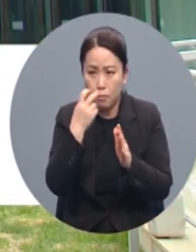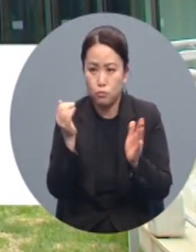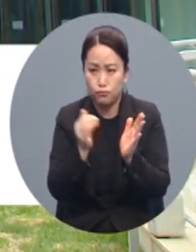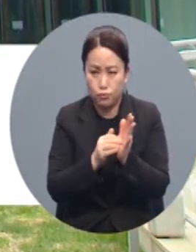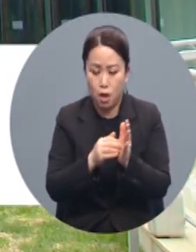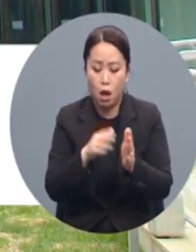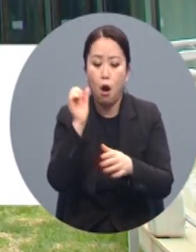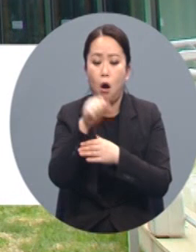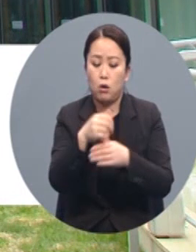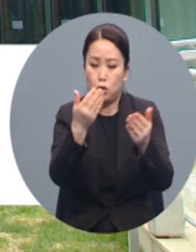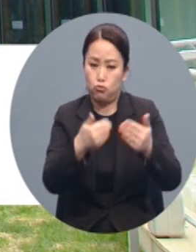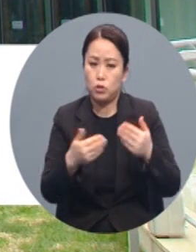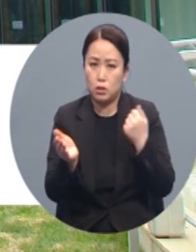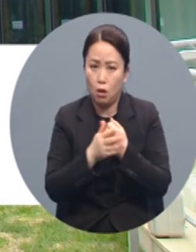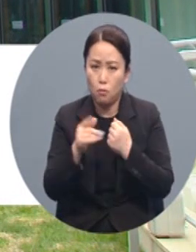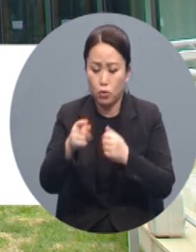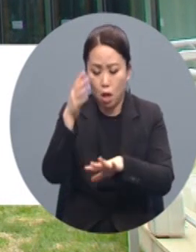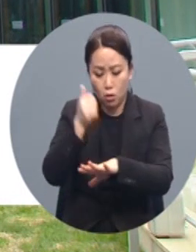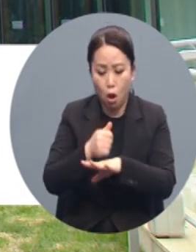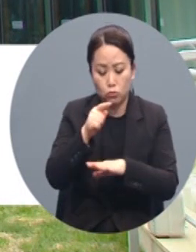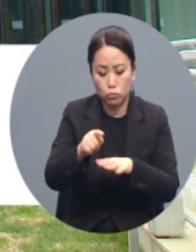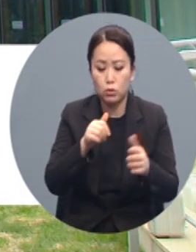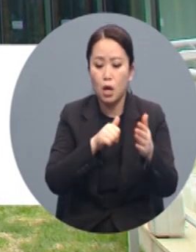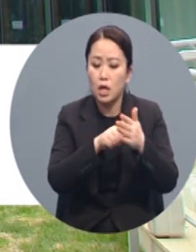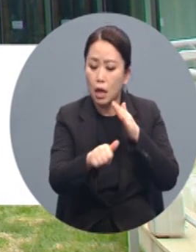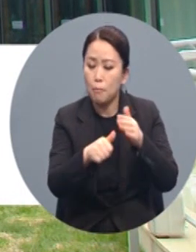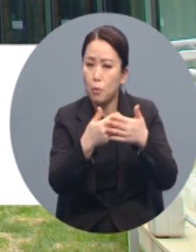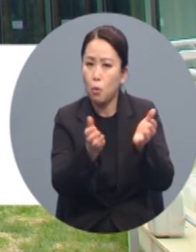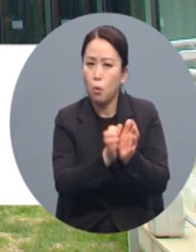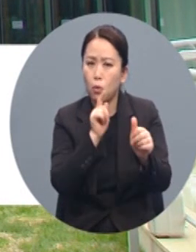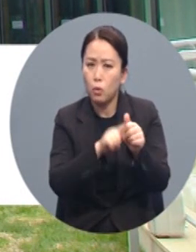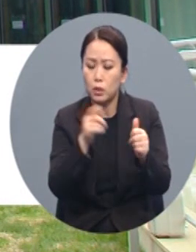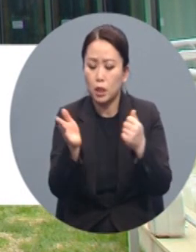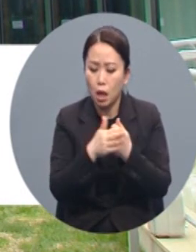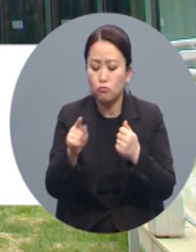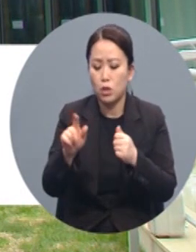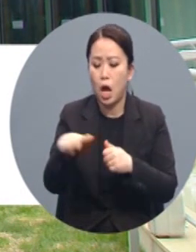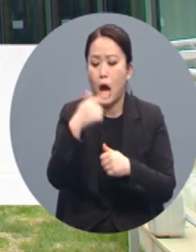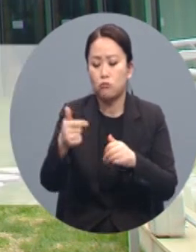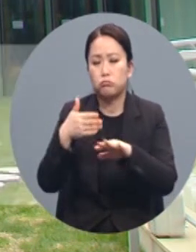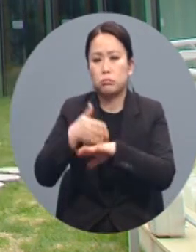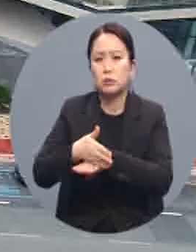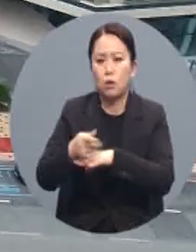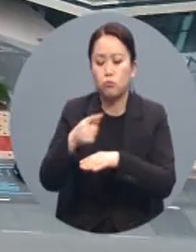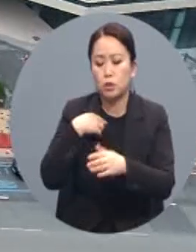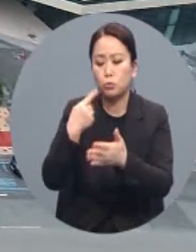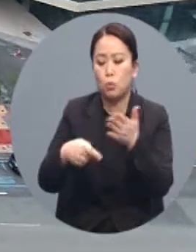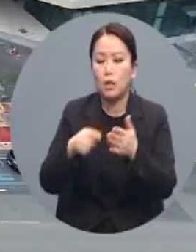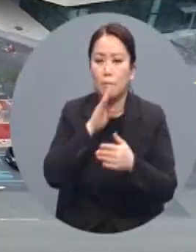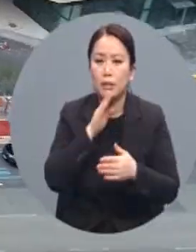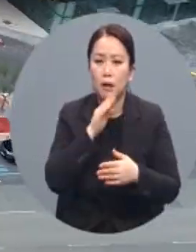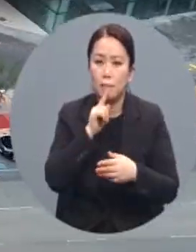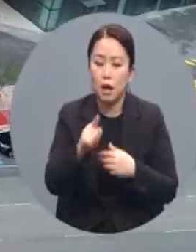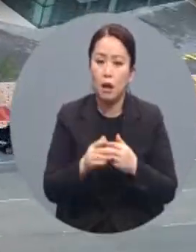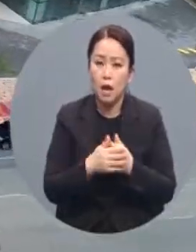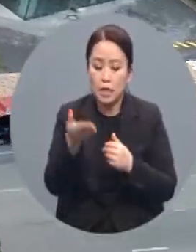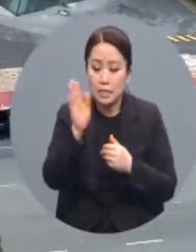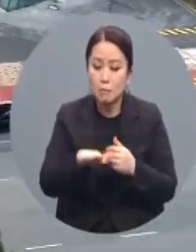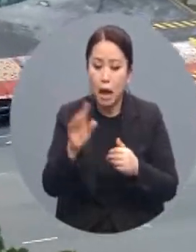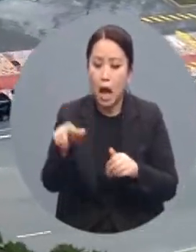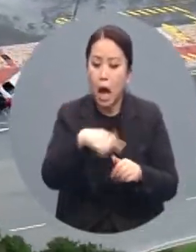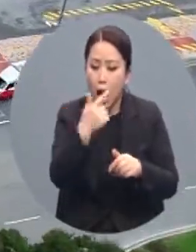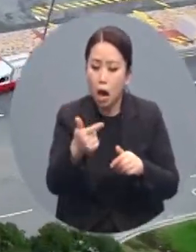있으니까 결국은 대표로 위해서 이제 하루가 지연이 된 거죠. 하지만 A씨의 민원으로